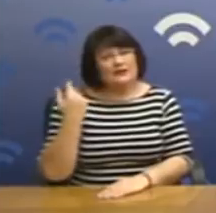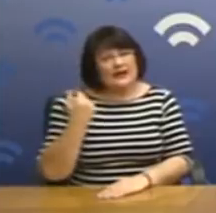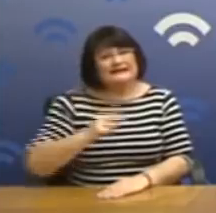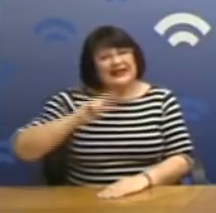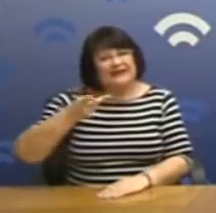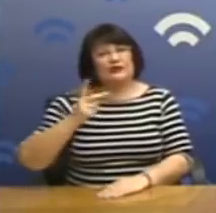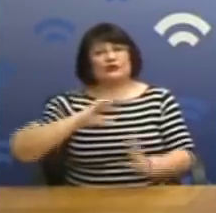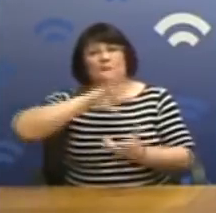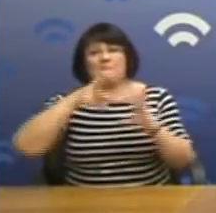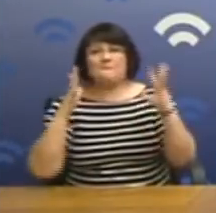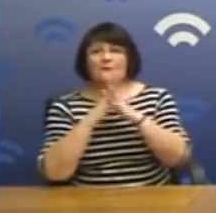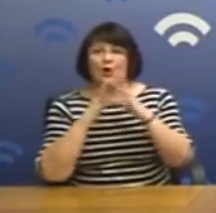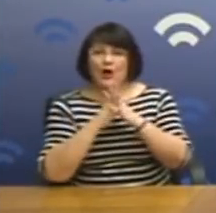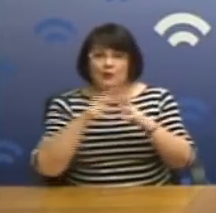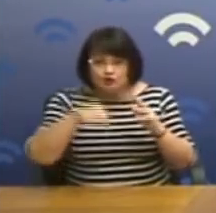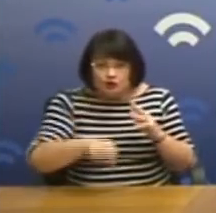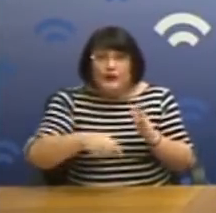Δευτέρου Παγκοσμίου Πολέμου.